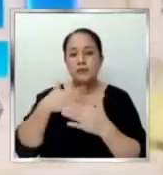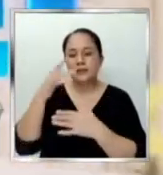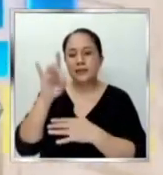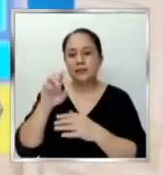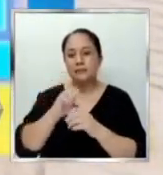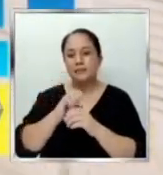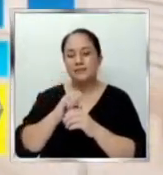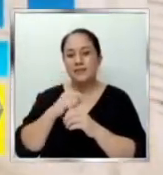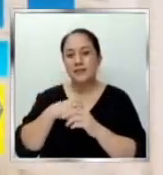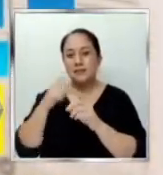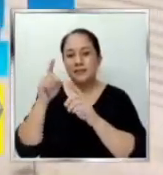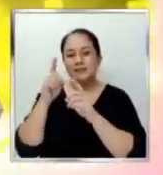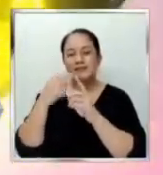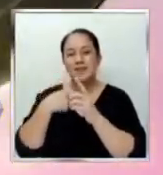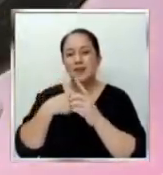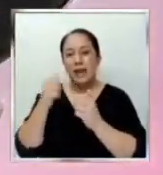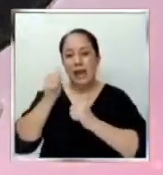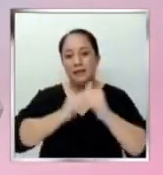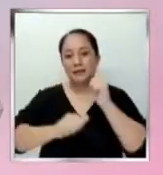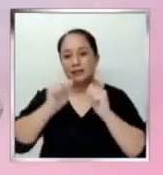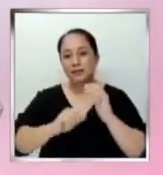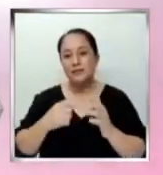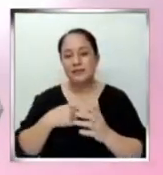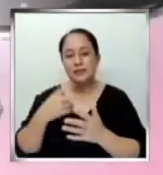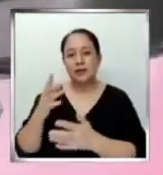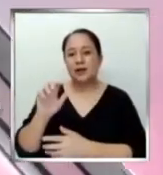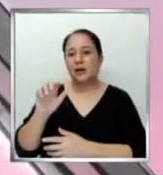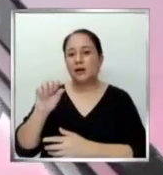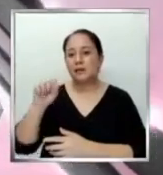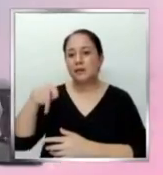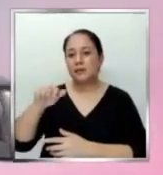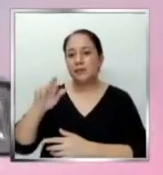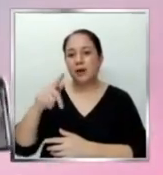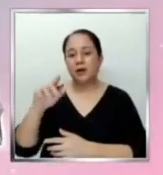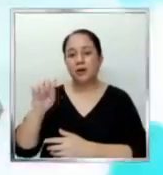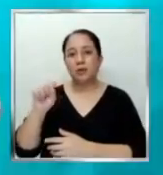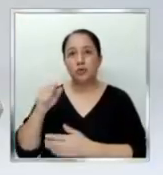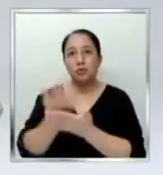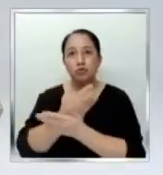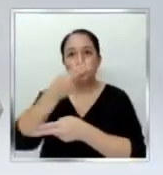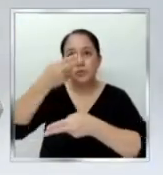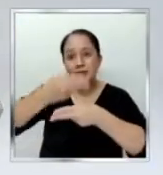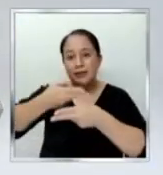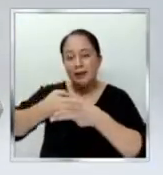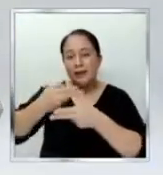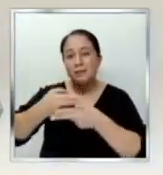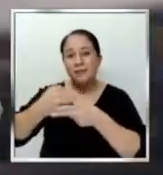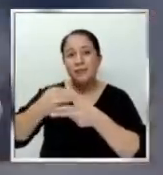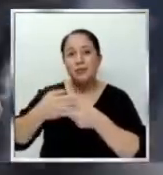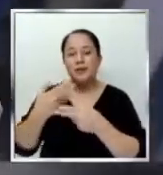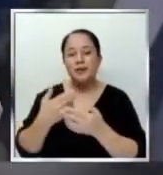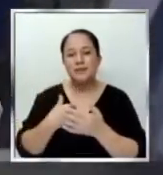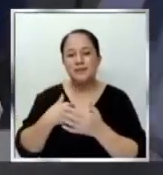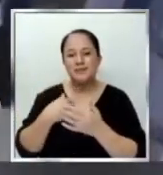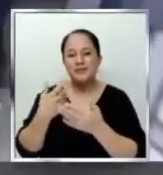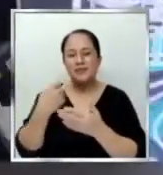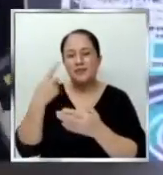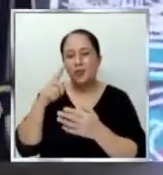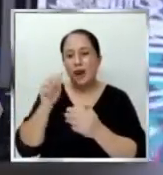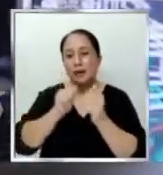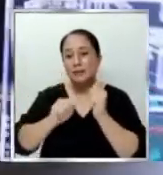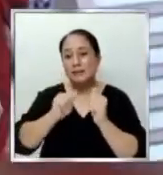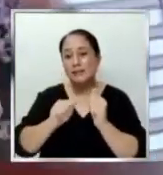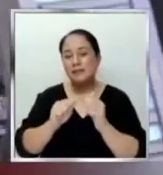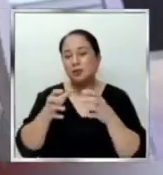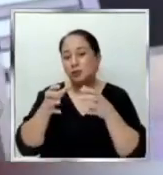of 2022 ng Sparkle, ang bagong pangalan ng GMA Artist Center, ang talent arm ng Kapuso Network. Ayon sa Voltes 5